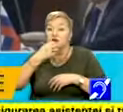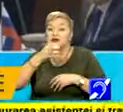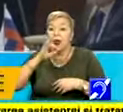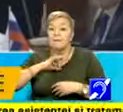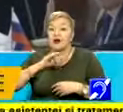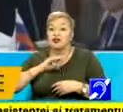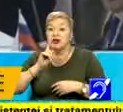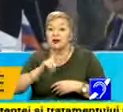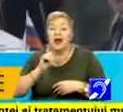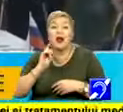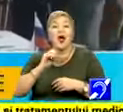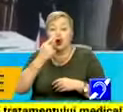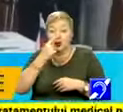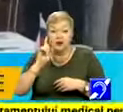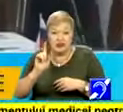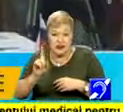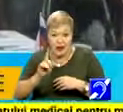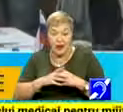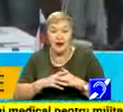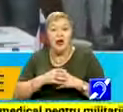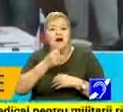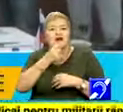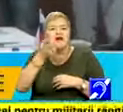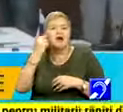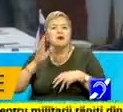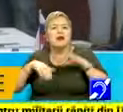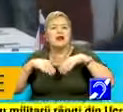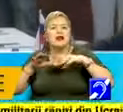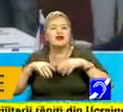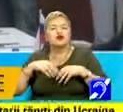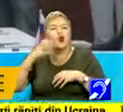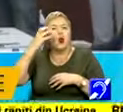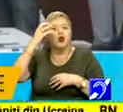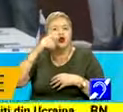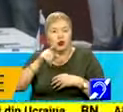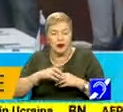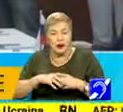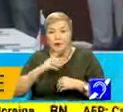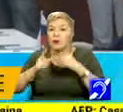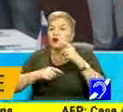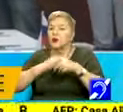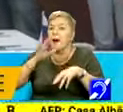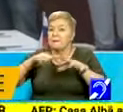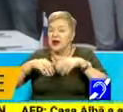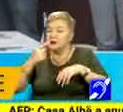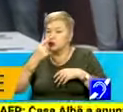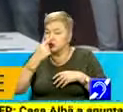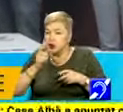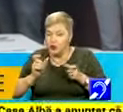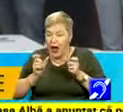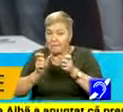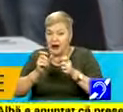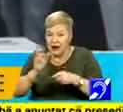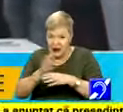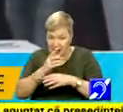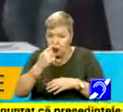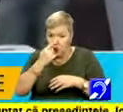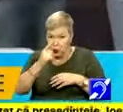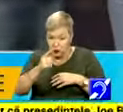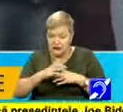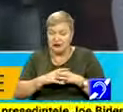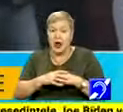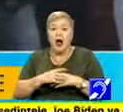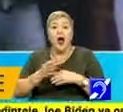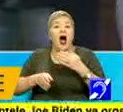prezidențial Vladimir Medinski, fost ministru al culturii, după care urmează ministrul rus al apărării Fomin,